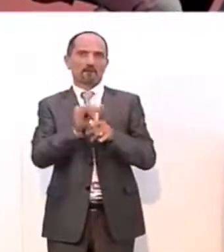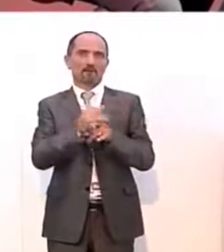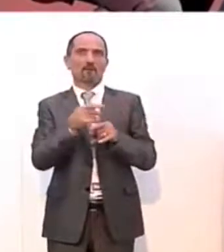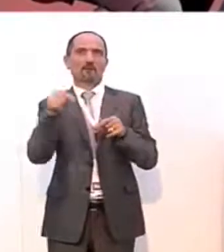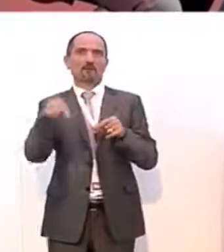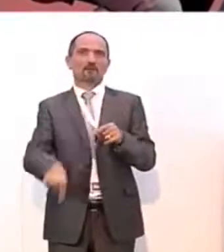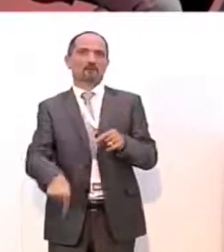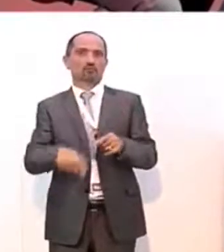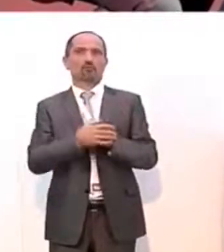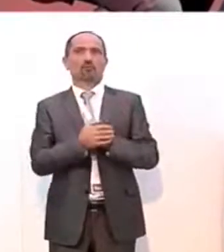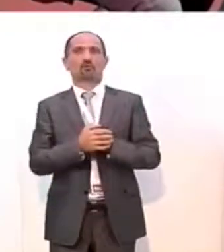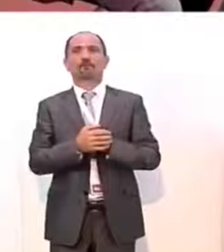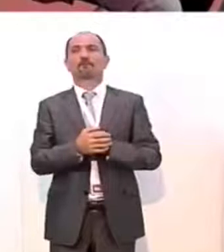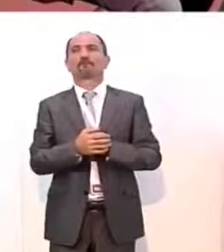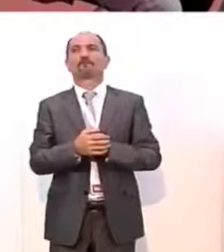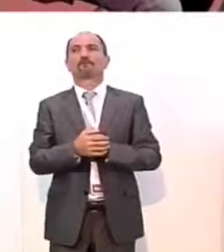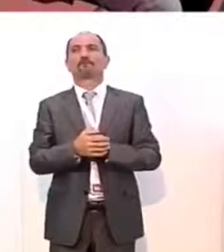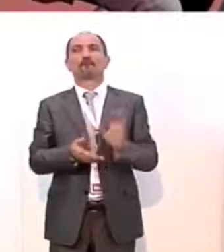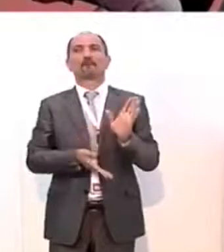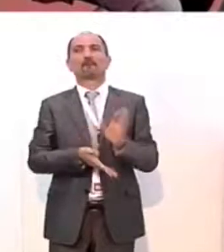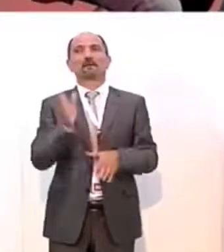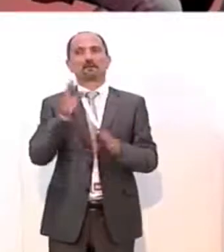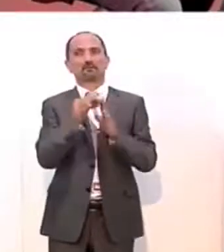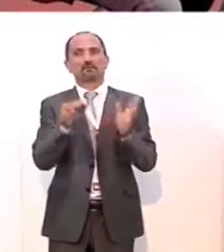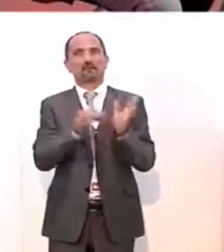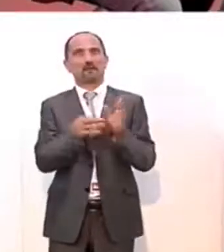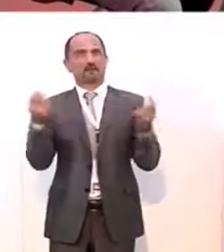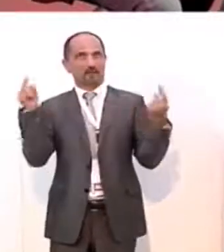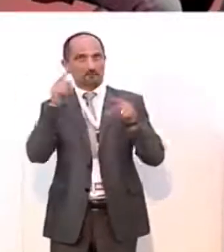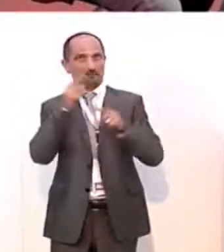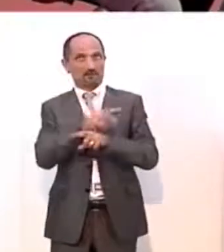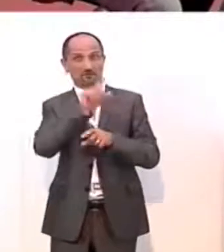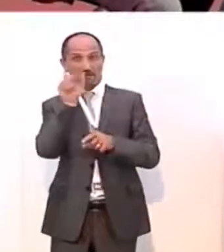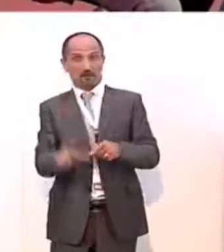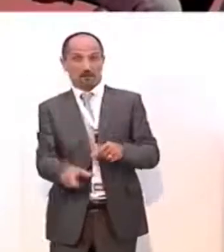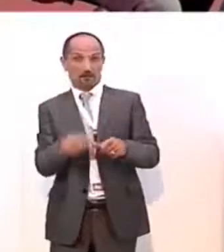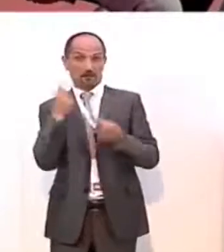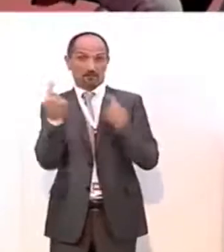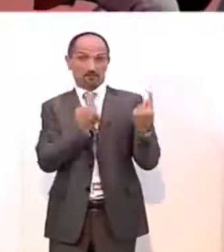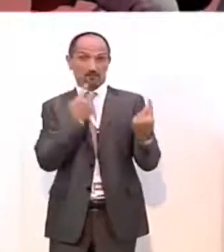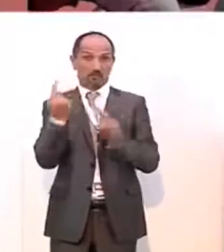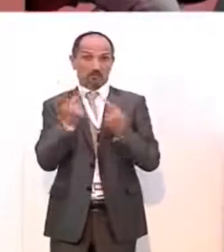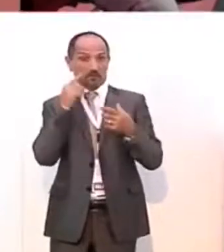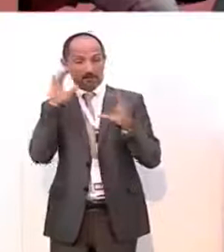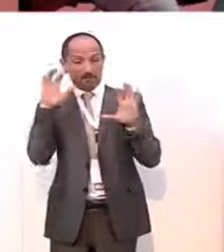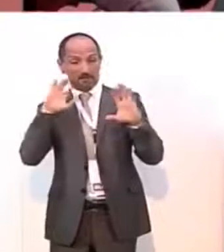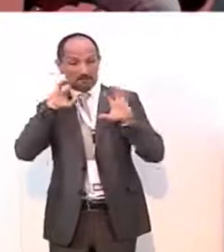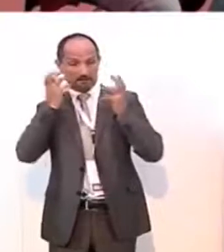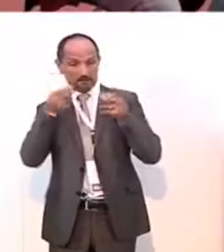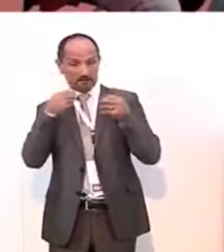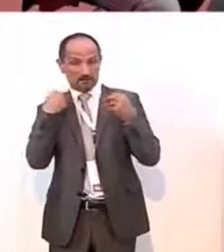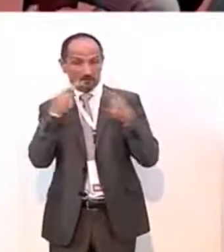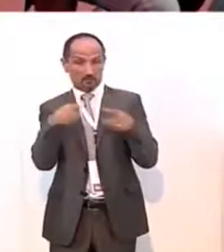nel Mezzogiorno? Partendo da dati che erano difficili, perché l'Italia ha una situazione